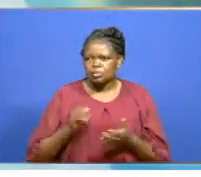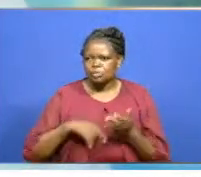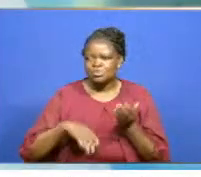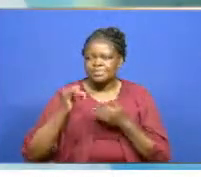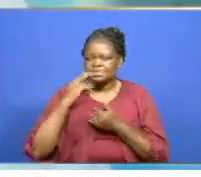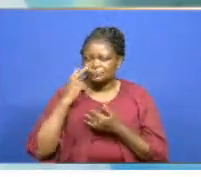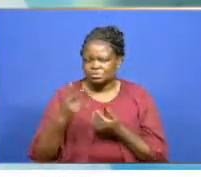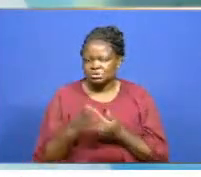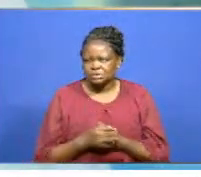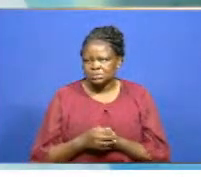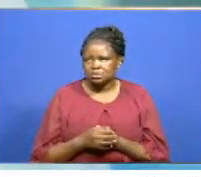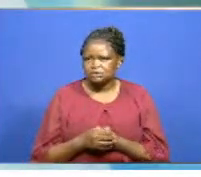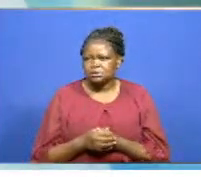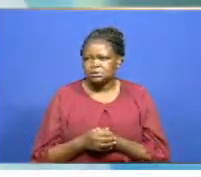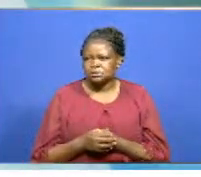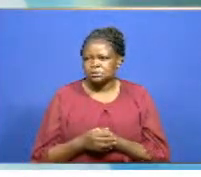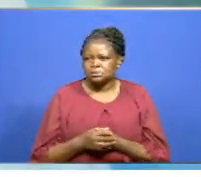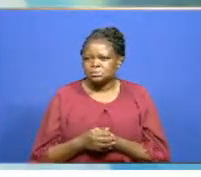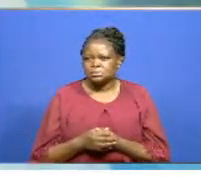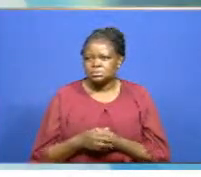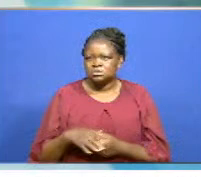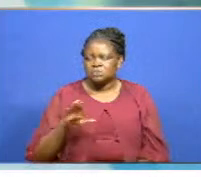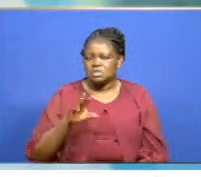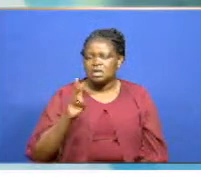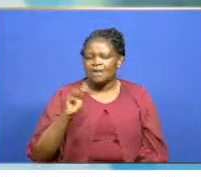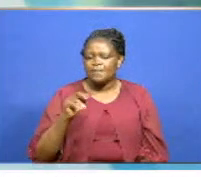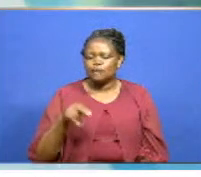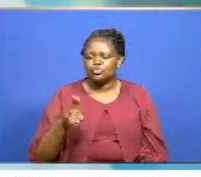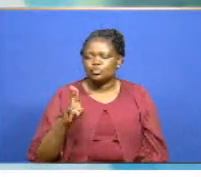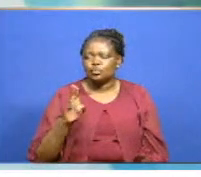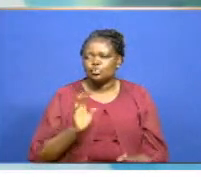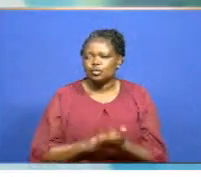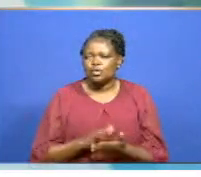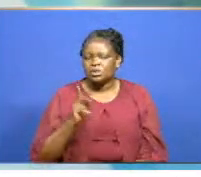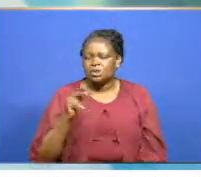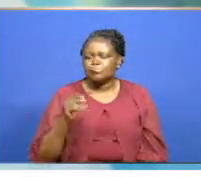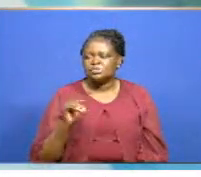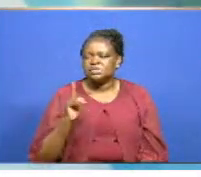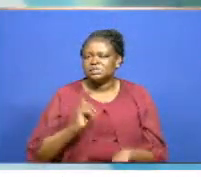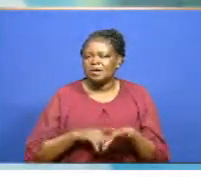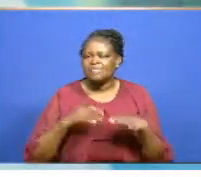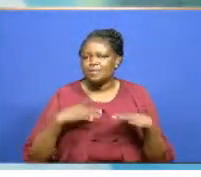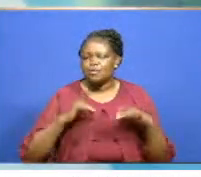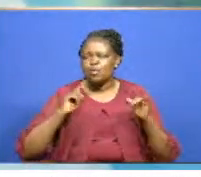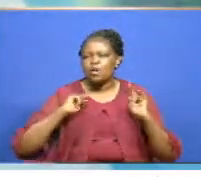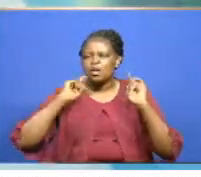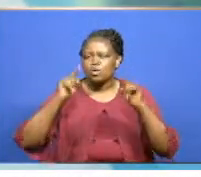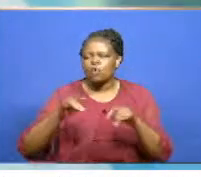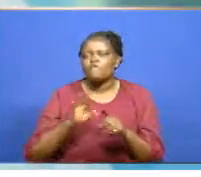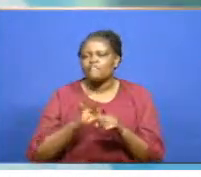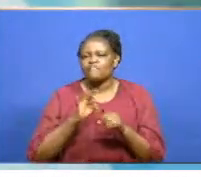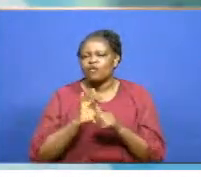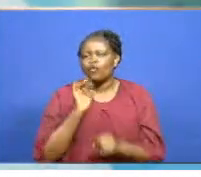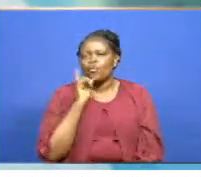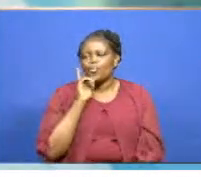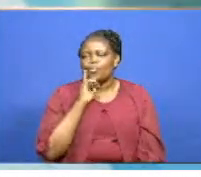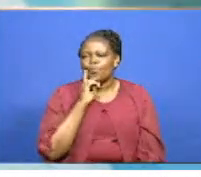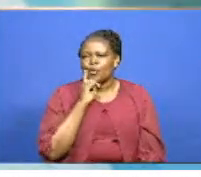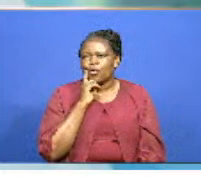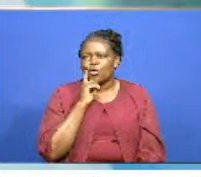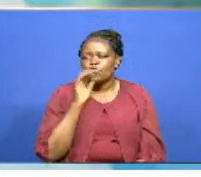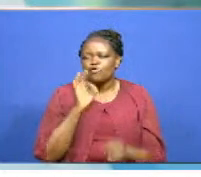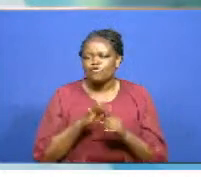kushuhudia katika eneo bunge la Matungu na vilevile Kabuchai, wakati ambapo wananchi watakuwa wakielekea debeni hapo kesho